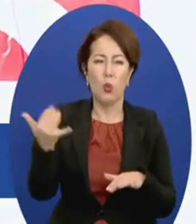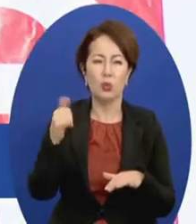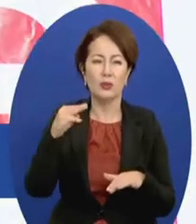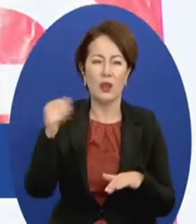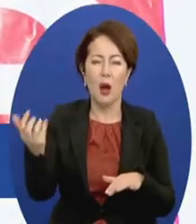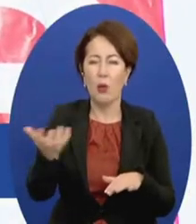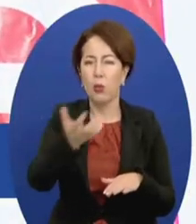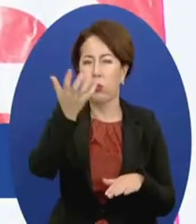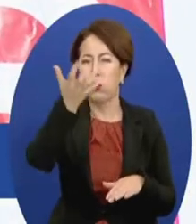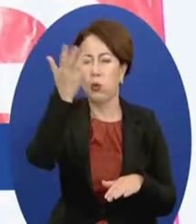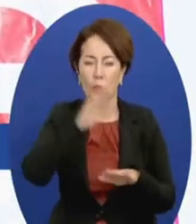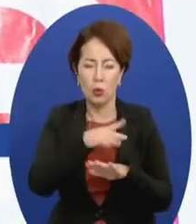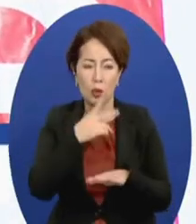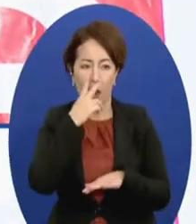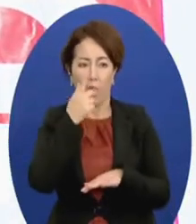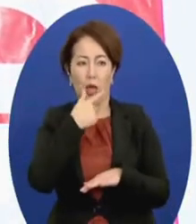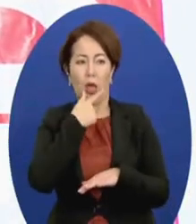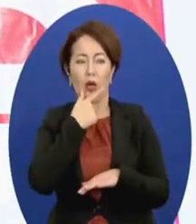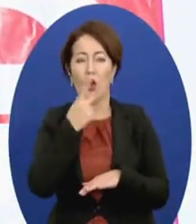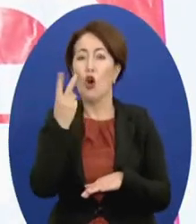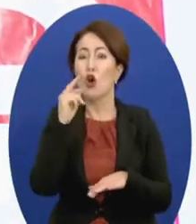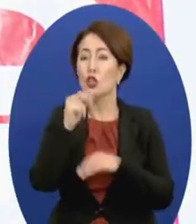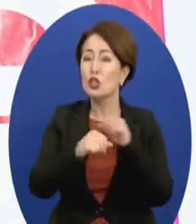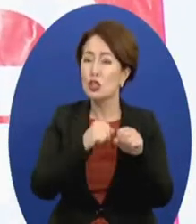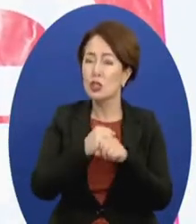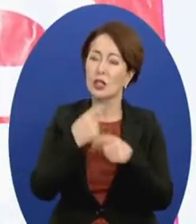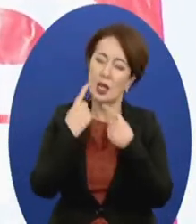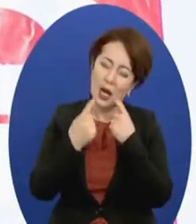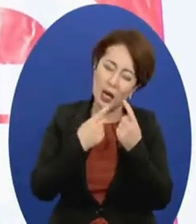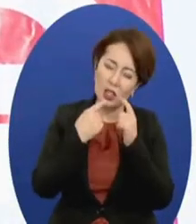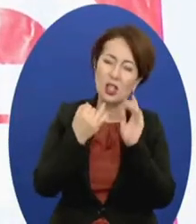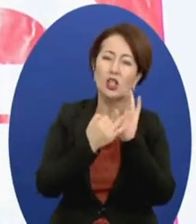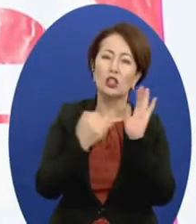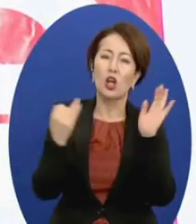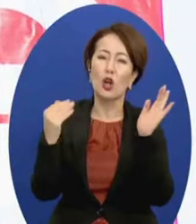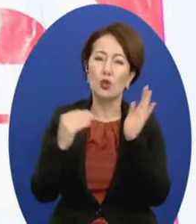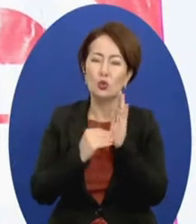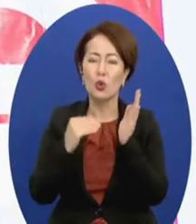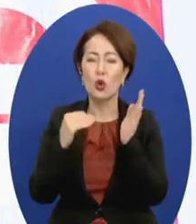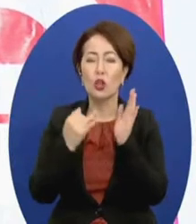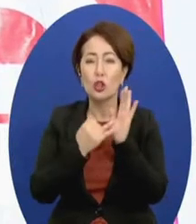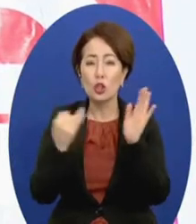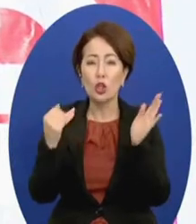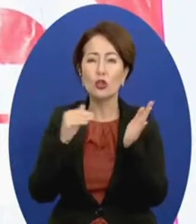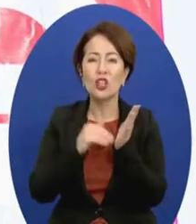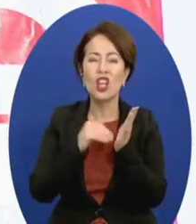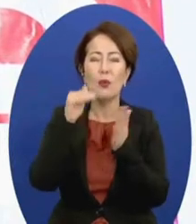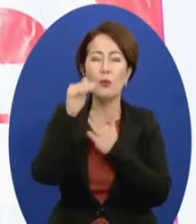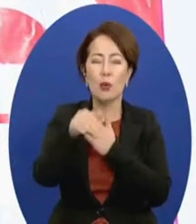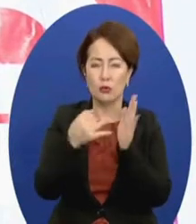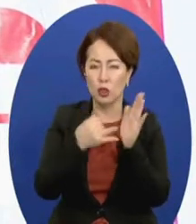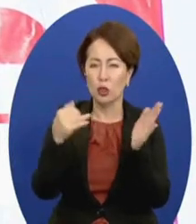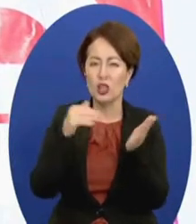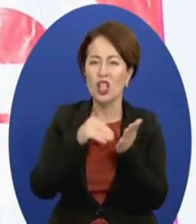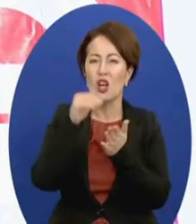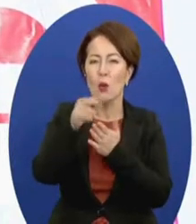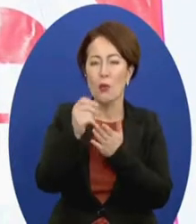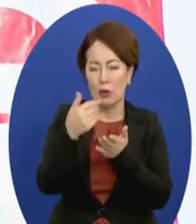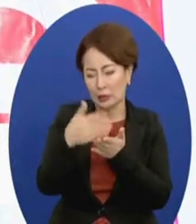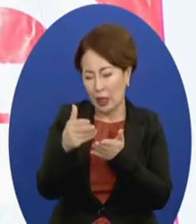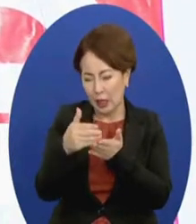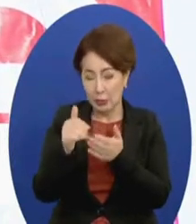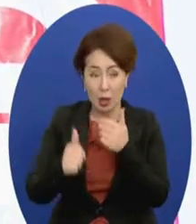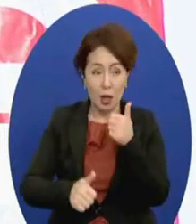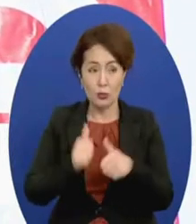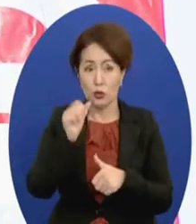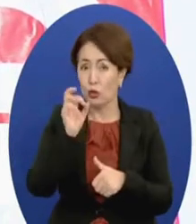байгаа. Бид нар 20 жил утааны тухай ярьсан 700 тэрбум төгрөгийг энэ утаан зарсан. Харамсалтай нь бид нар амжилт олоогүй